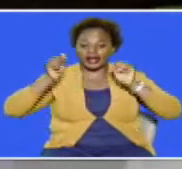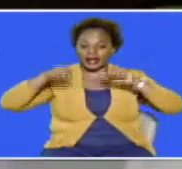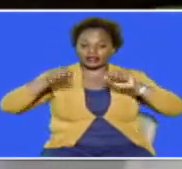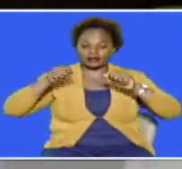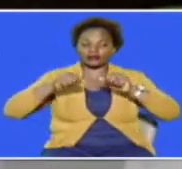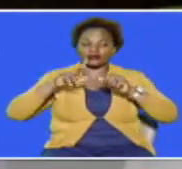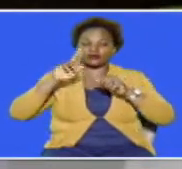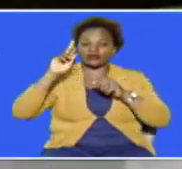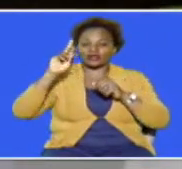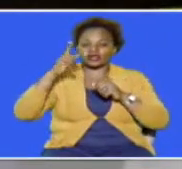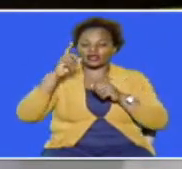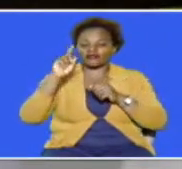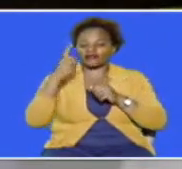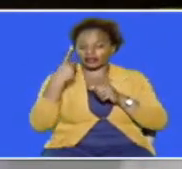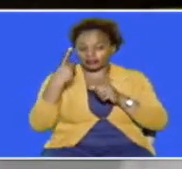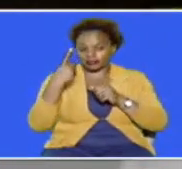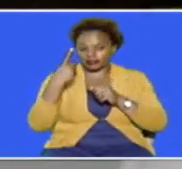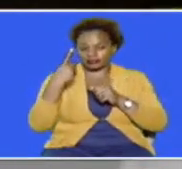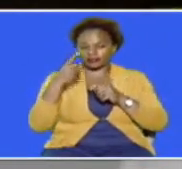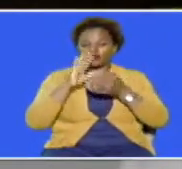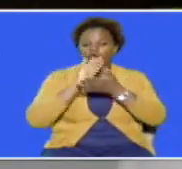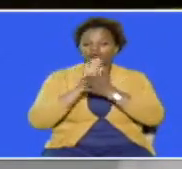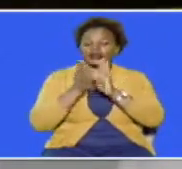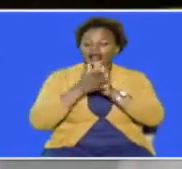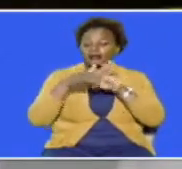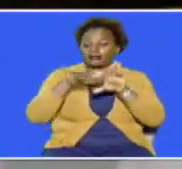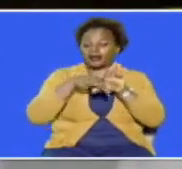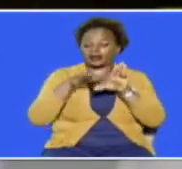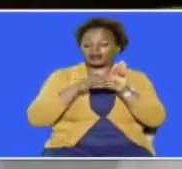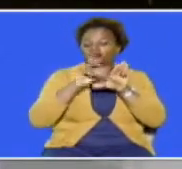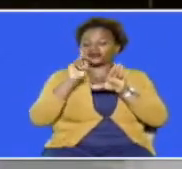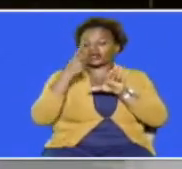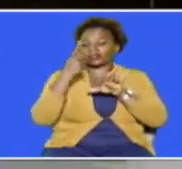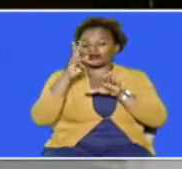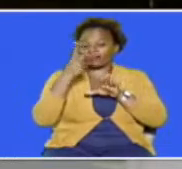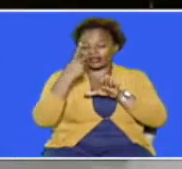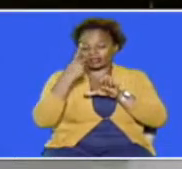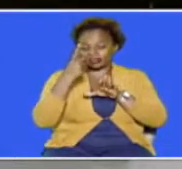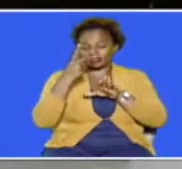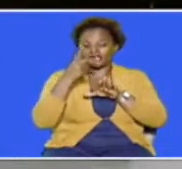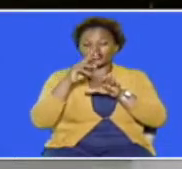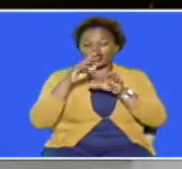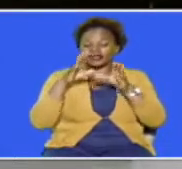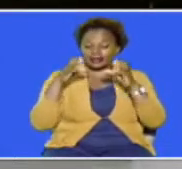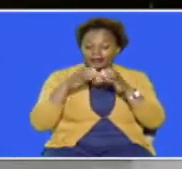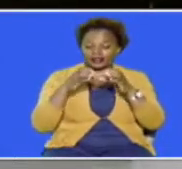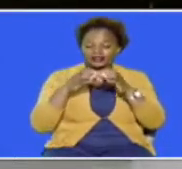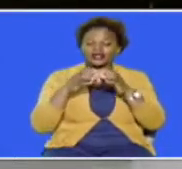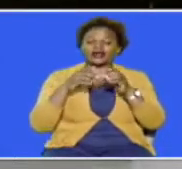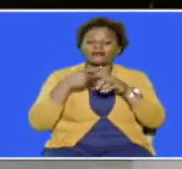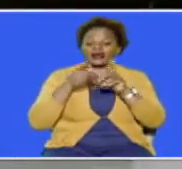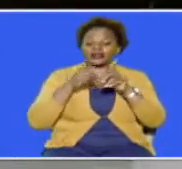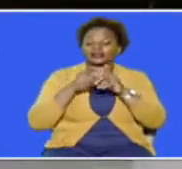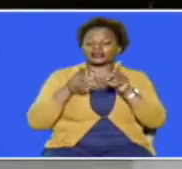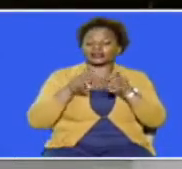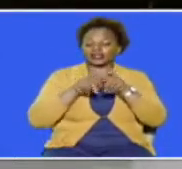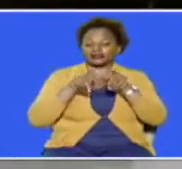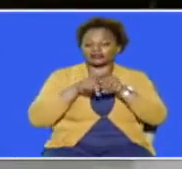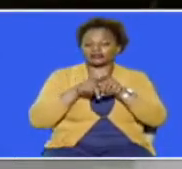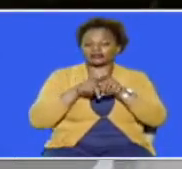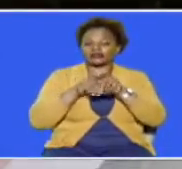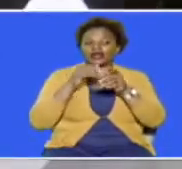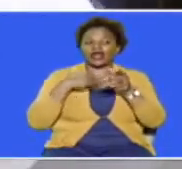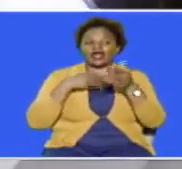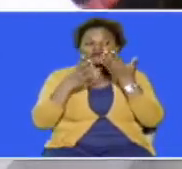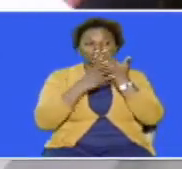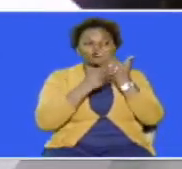with Kenya Kwanza to become members of Kenya Kwanza as a party. And unlike in Azimio, I